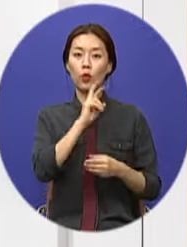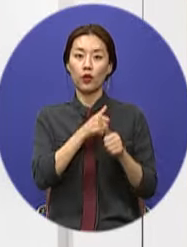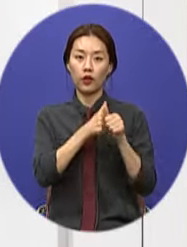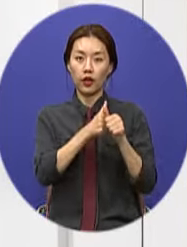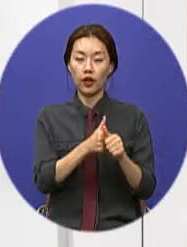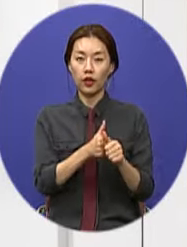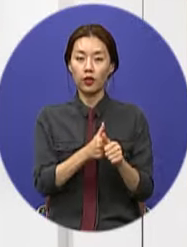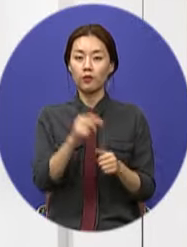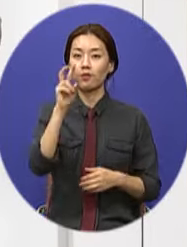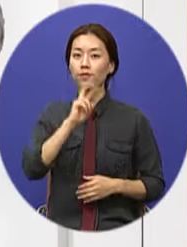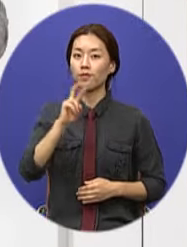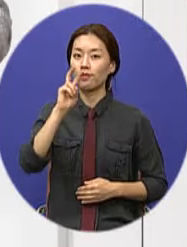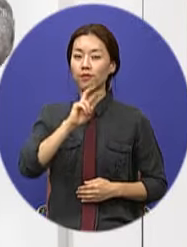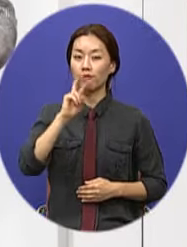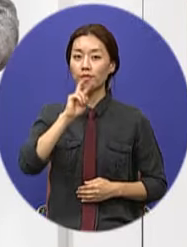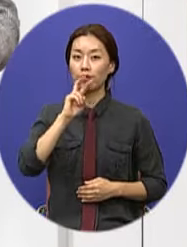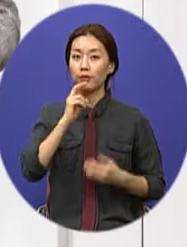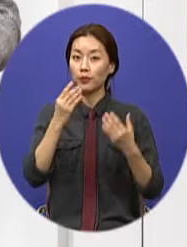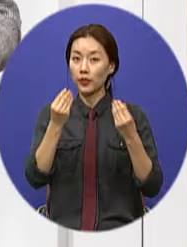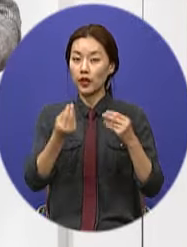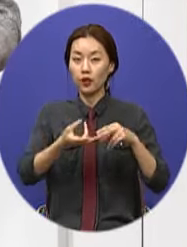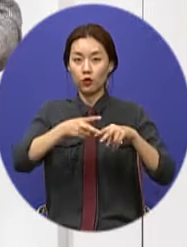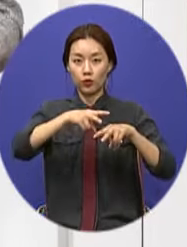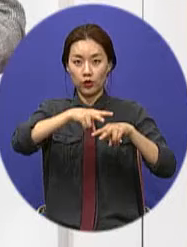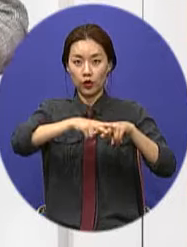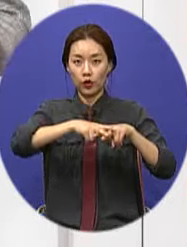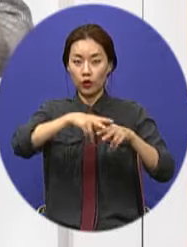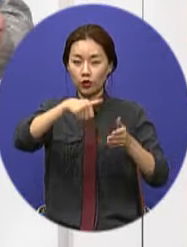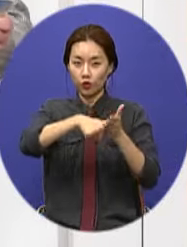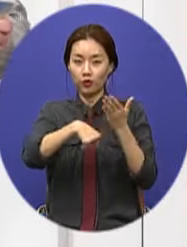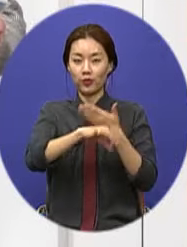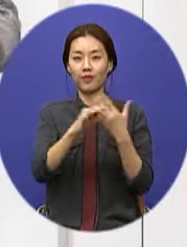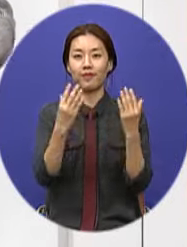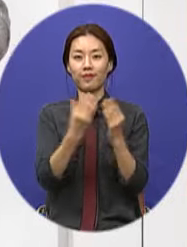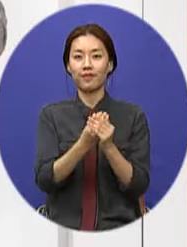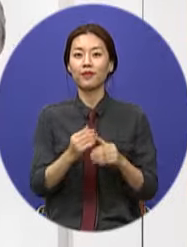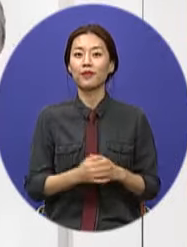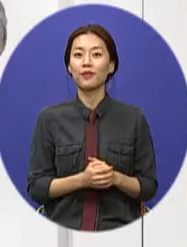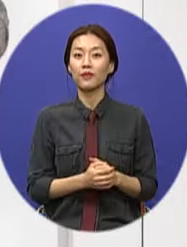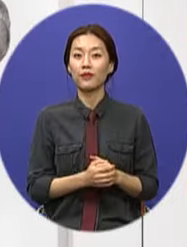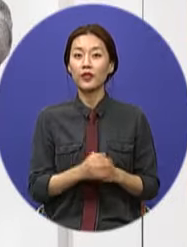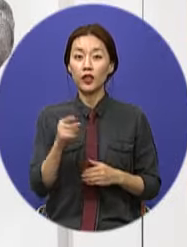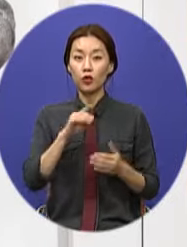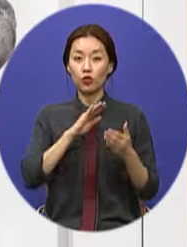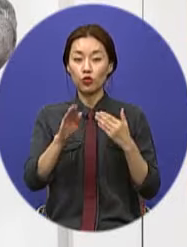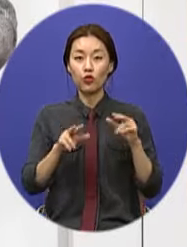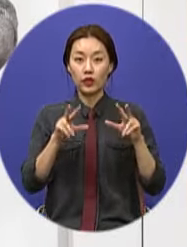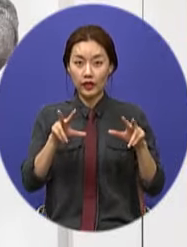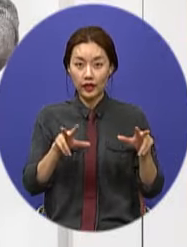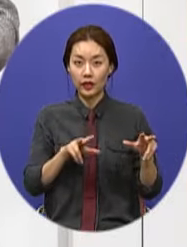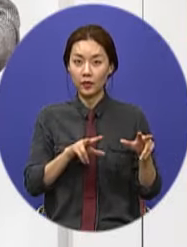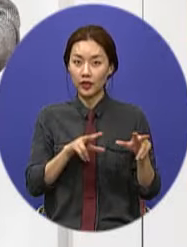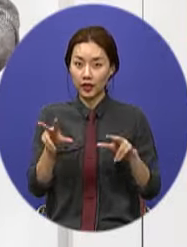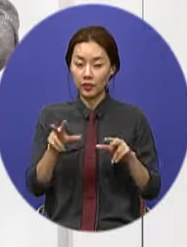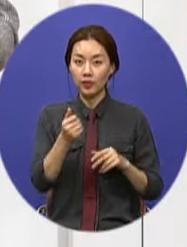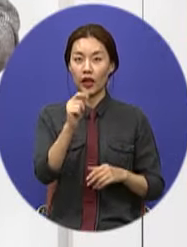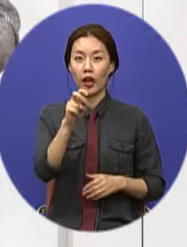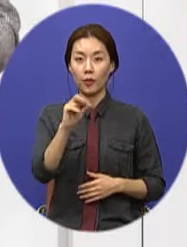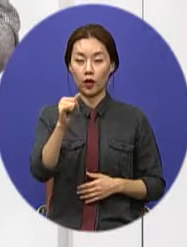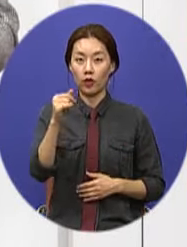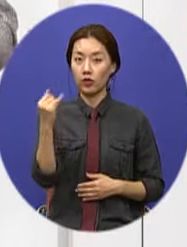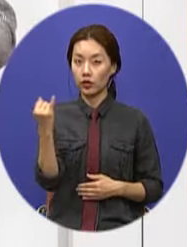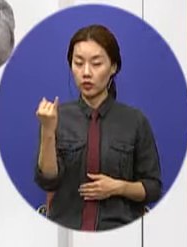쭉 부르신 후에 우물정자를 눌러주시면 됩니다. 네. 그리고 나서 지금 바로 우리 박재권 씨 그리고 함영지와